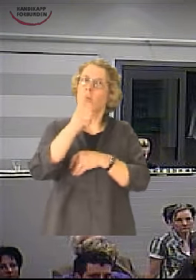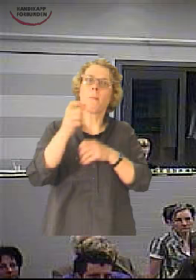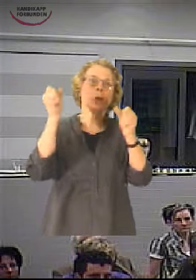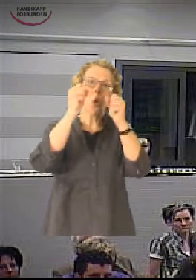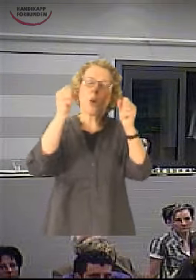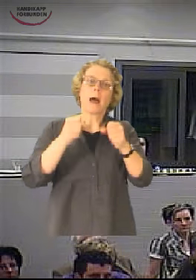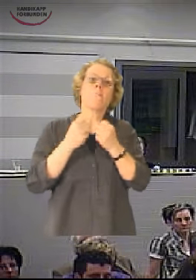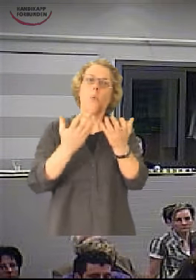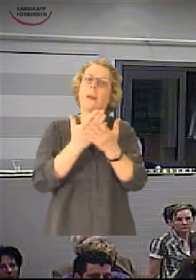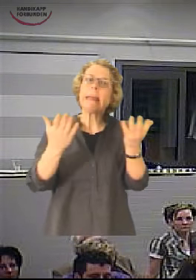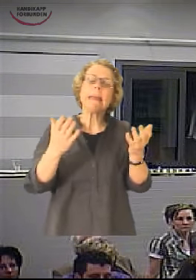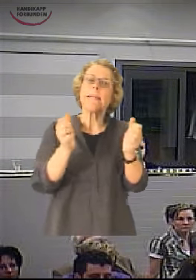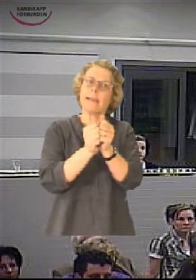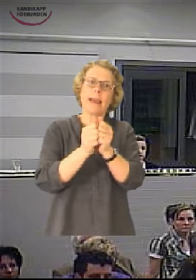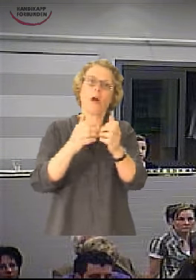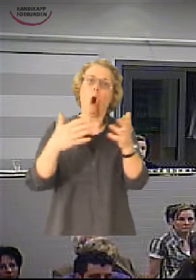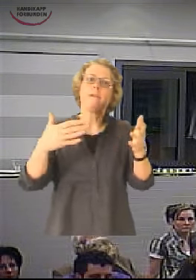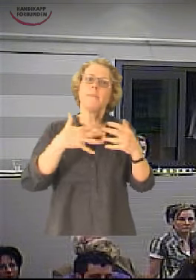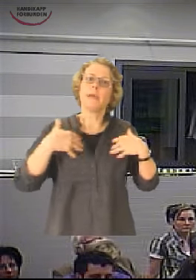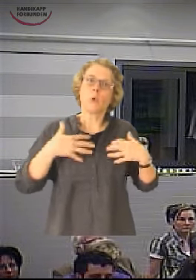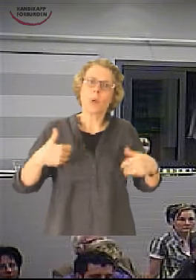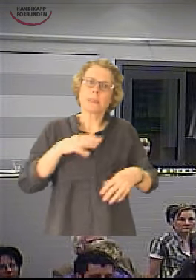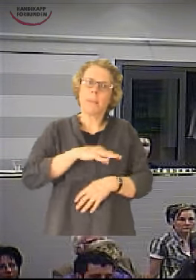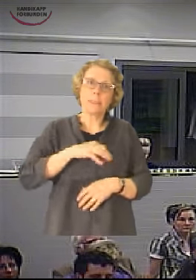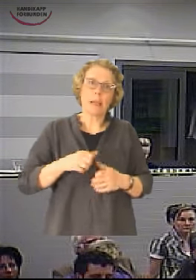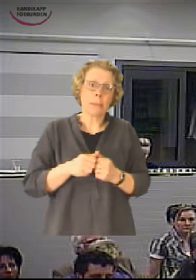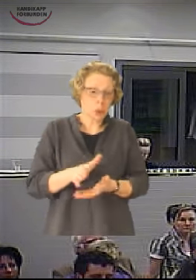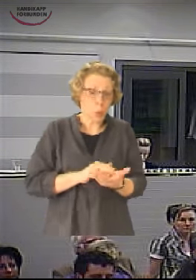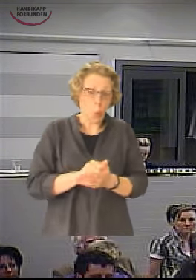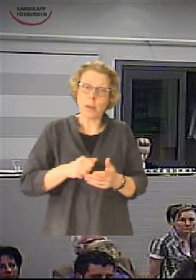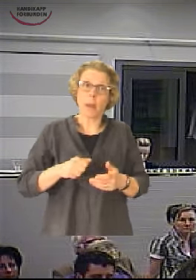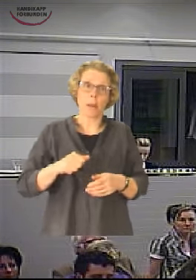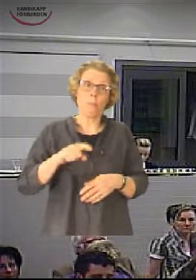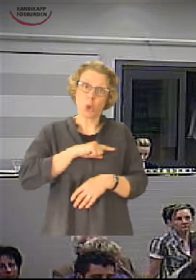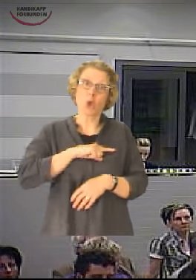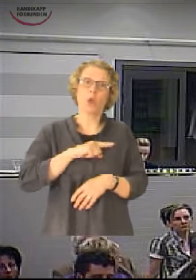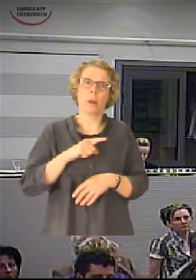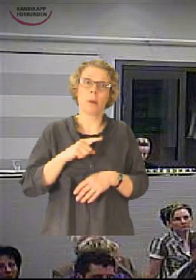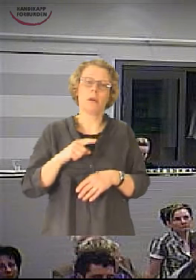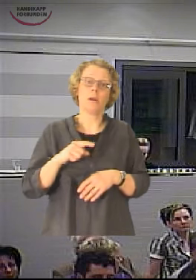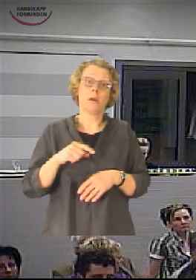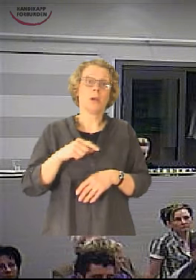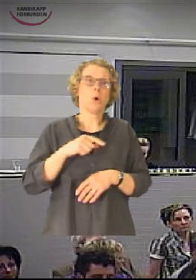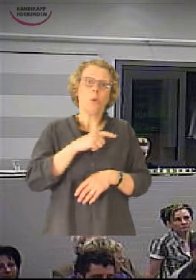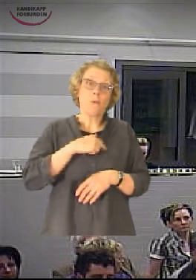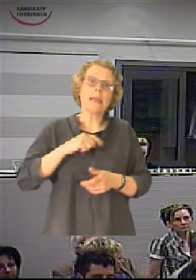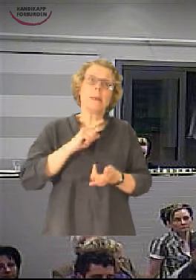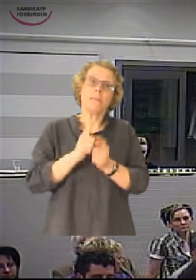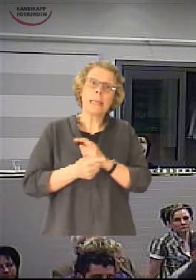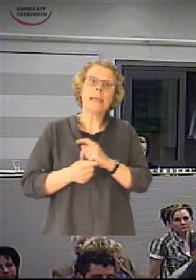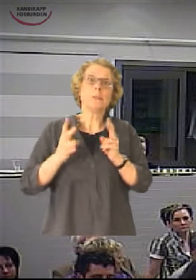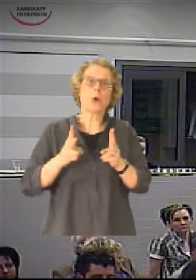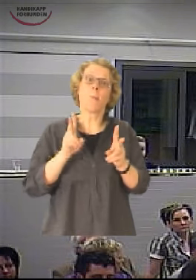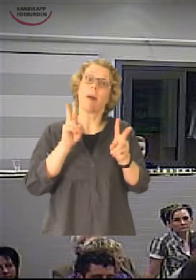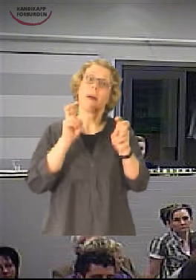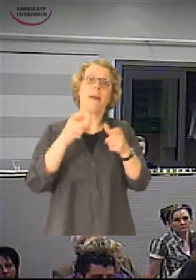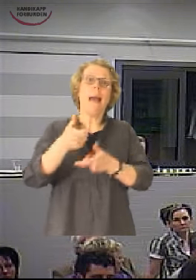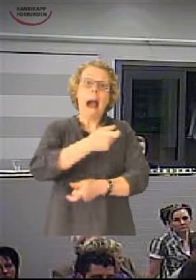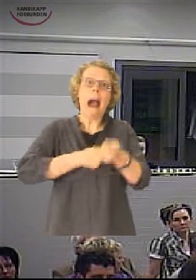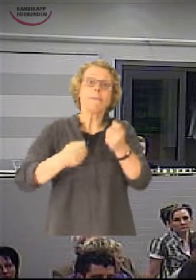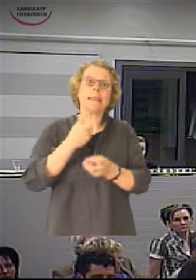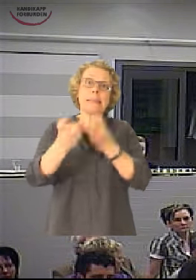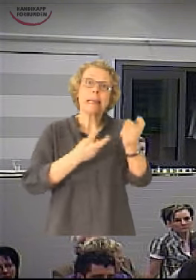och nästan inga i Skåne. Och vi blir ju handelsresande i våra sjukdomar till slut. Och sen har vi ju då praktikertjänst som